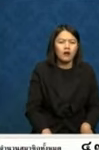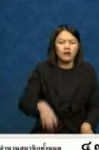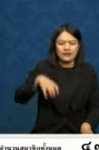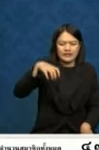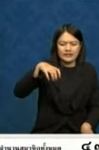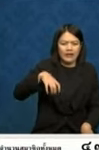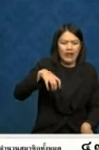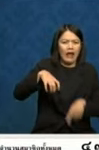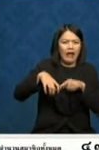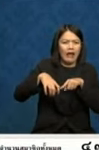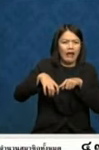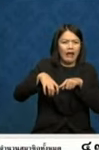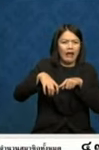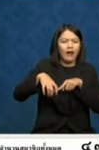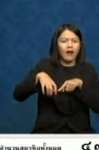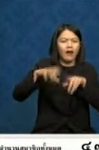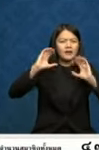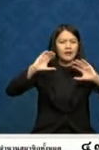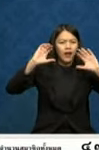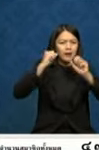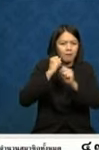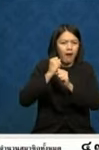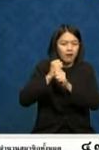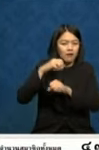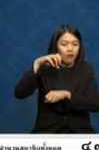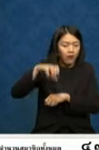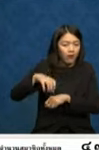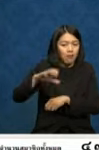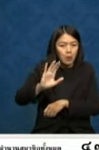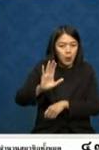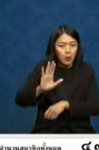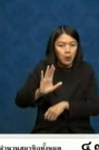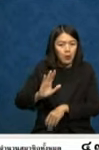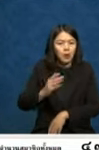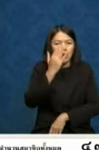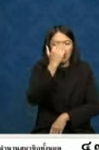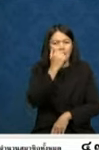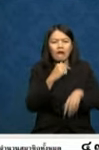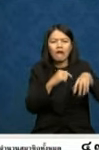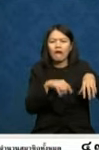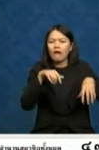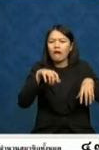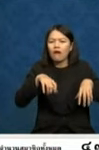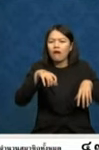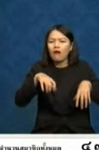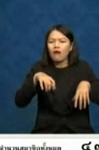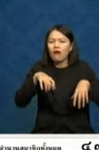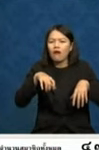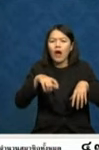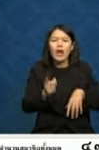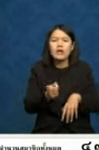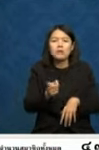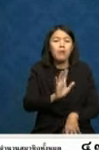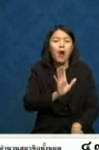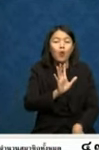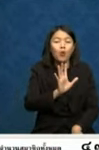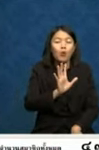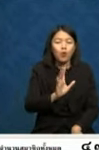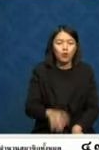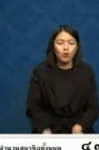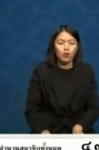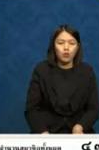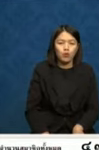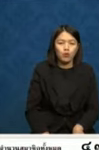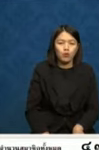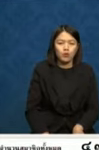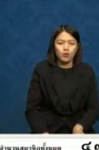นะครับนั่นคือคำถามอีกคำถามหนึ่งว่าทำไมสอนชนถึงไม่ใช้สารกลางอันเดิมเหตุผล